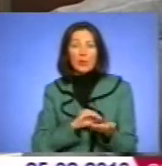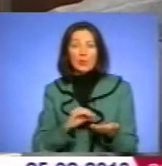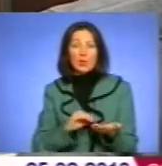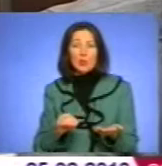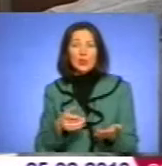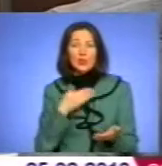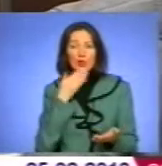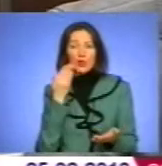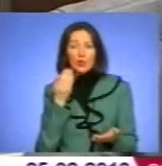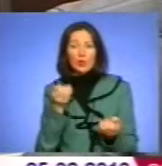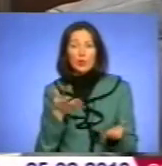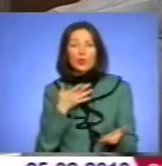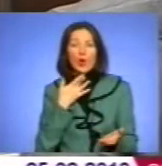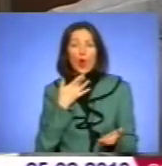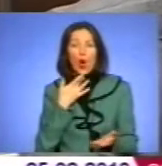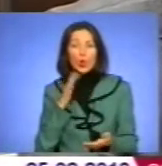просто голосуючи,